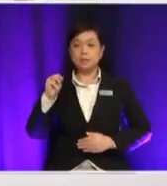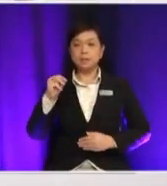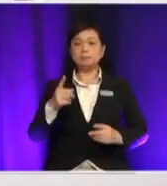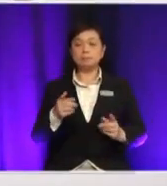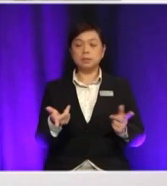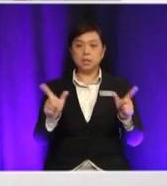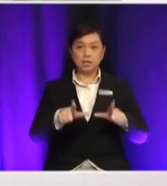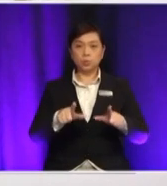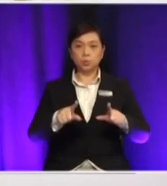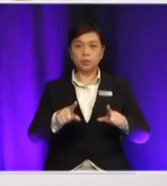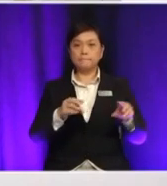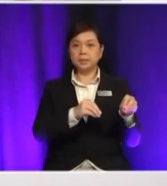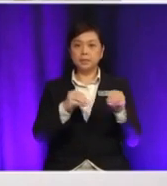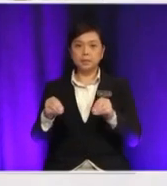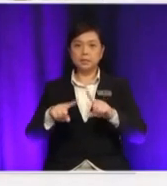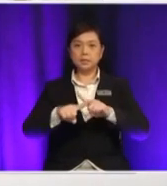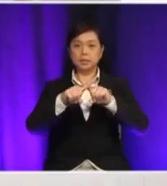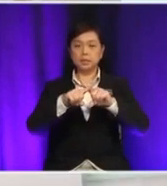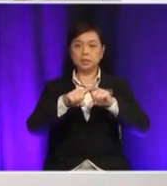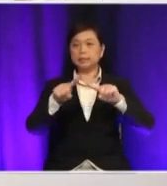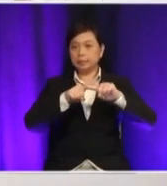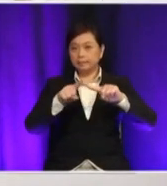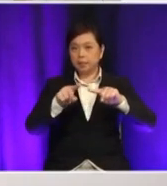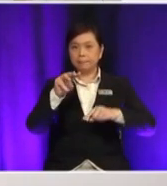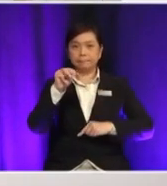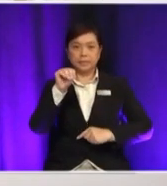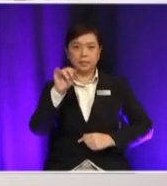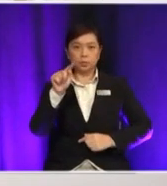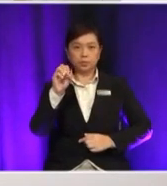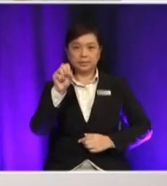mitosis ya Ada pindah silang Christian ada ya